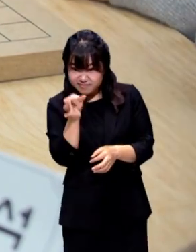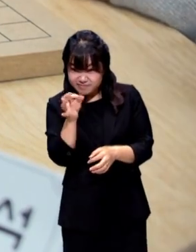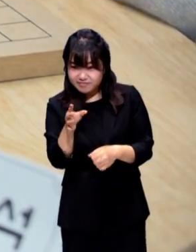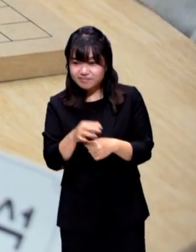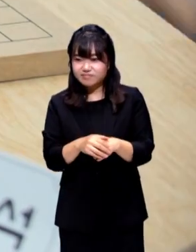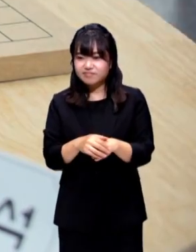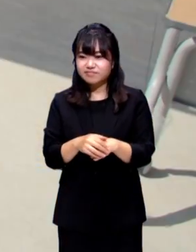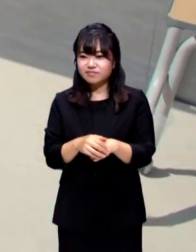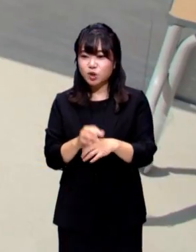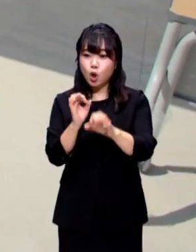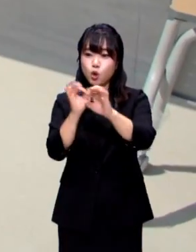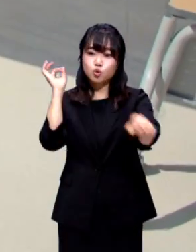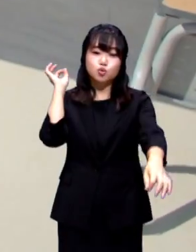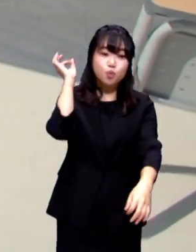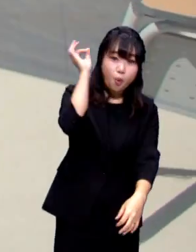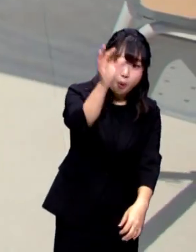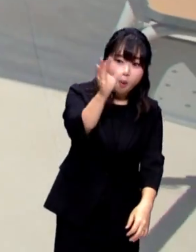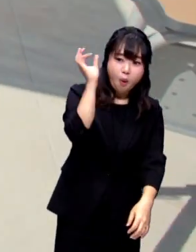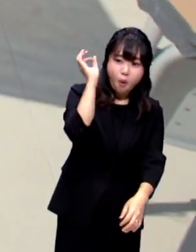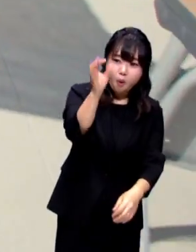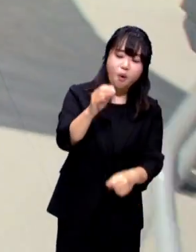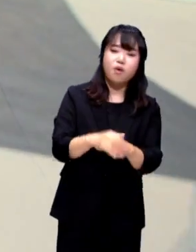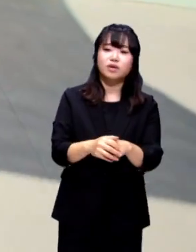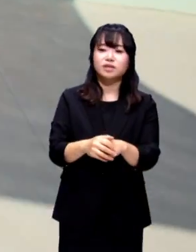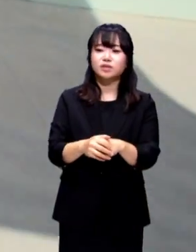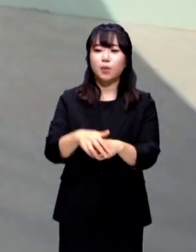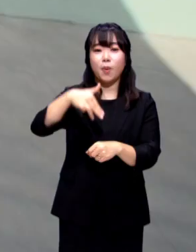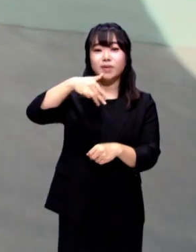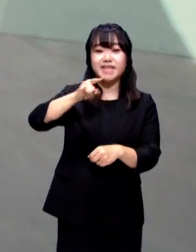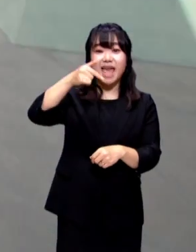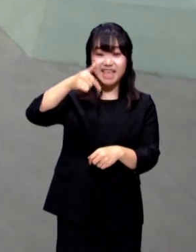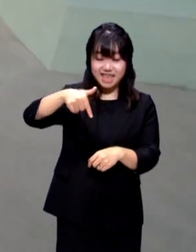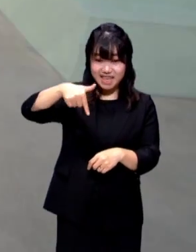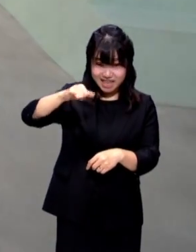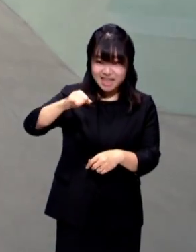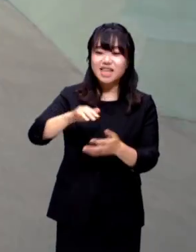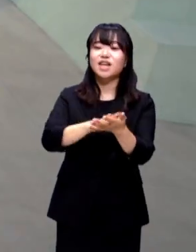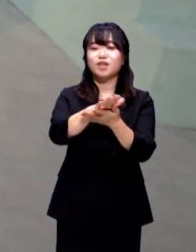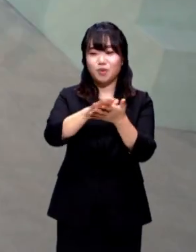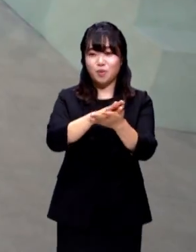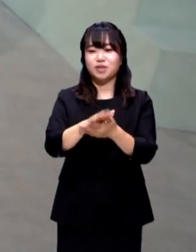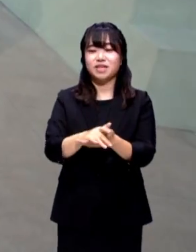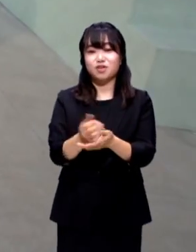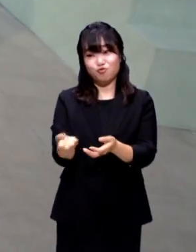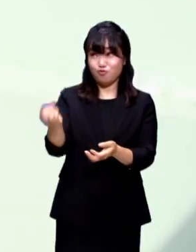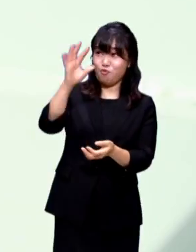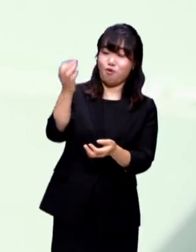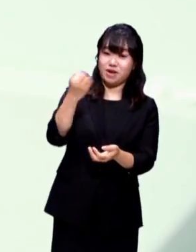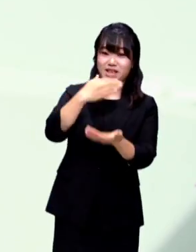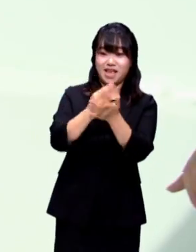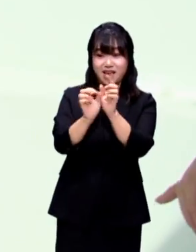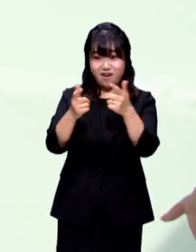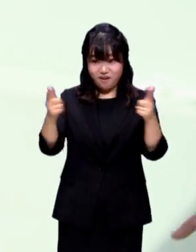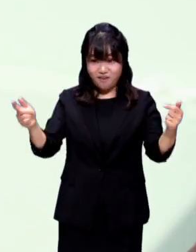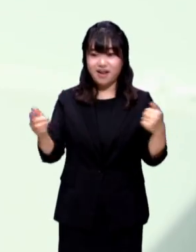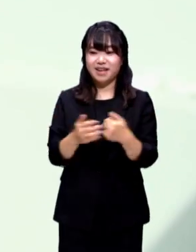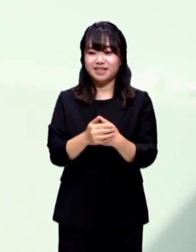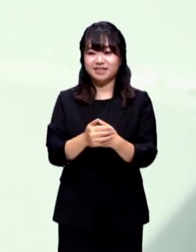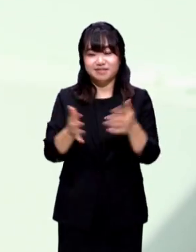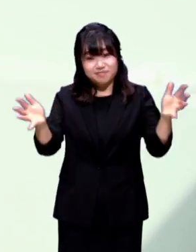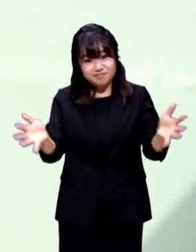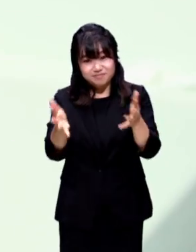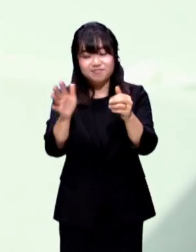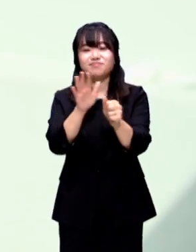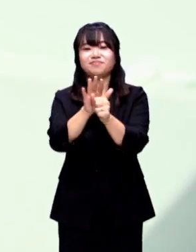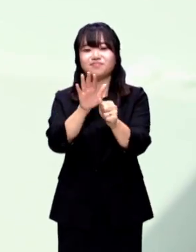제기차기 등 전통 놀이 한마당을 만든 건데요. 온라인 게임 대신 건전한 놀이 문화를 전파해 정착됐으면